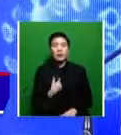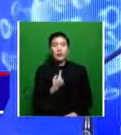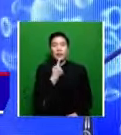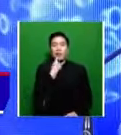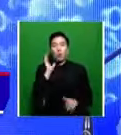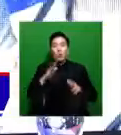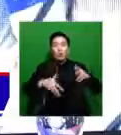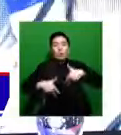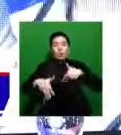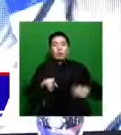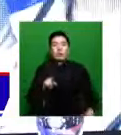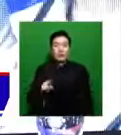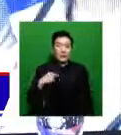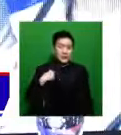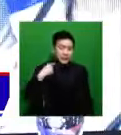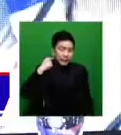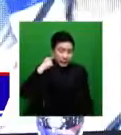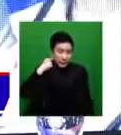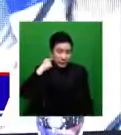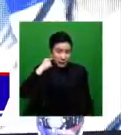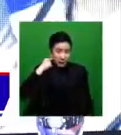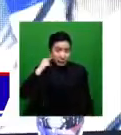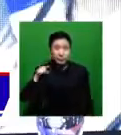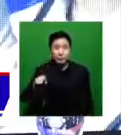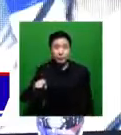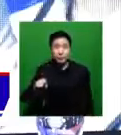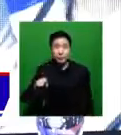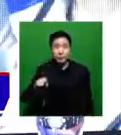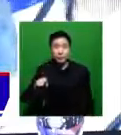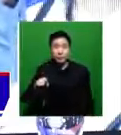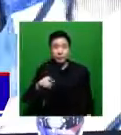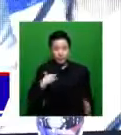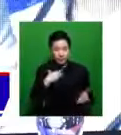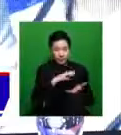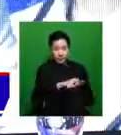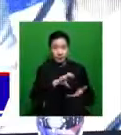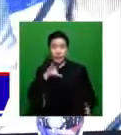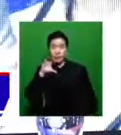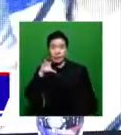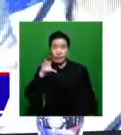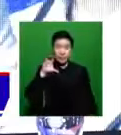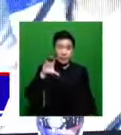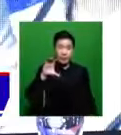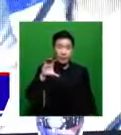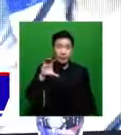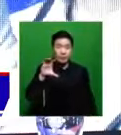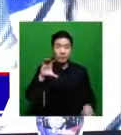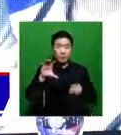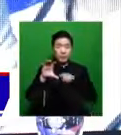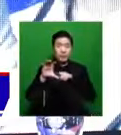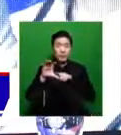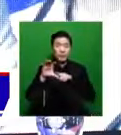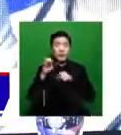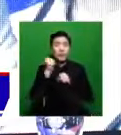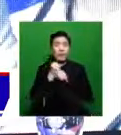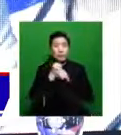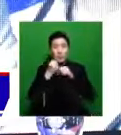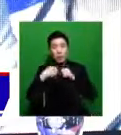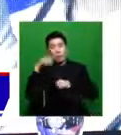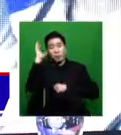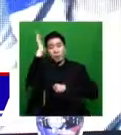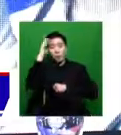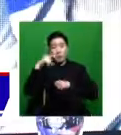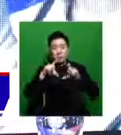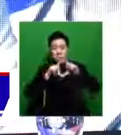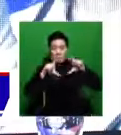องประชาชนทุกท่านเมื่อกี้มันมีโพสต์ลอยไปทั่วเลยมีรูปของท่านโฆษกสำนักนายกรัฐมนตรีพ